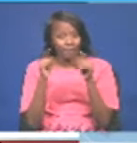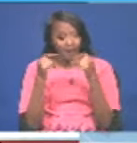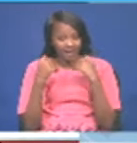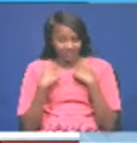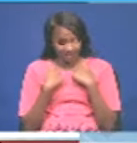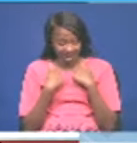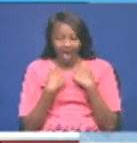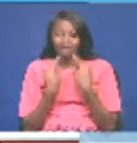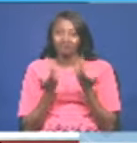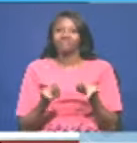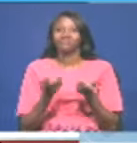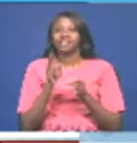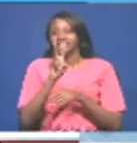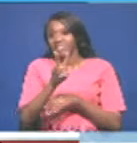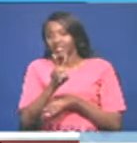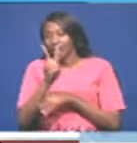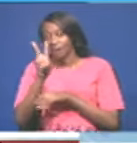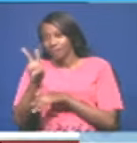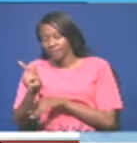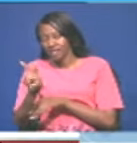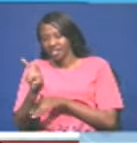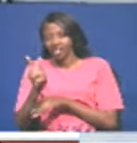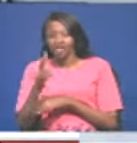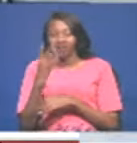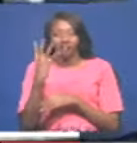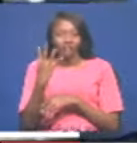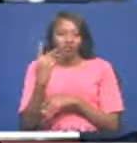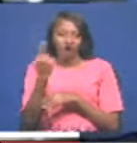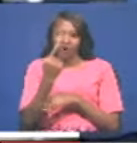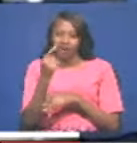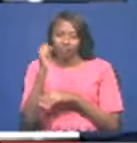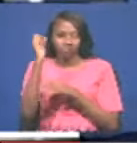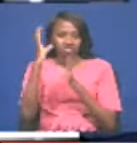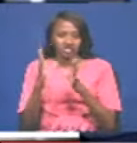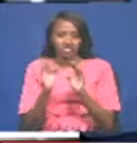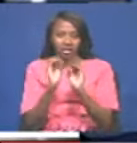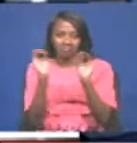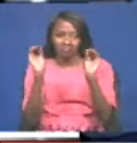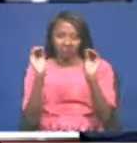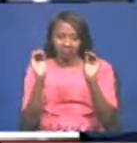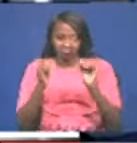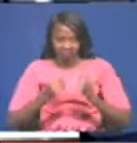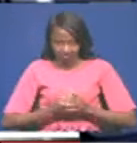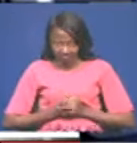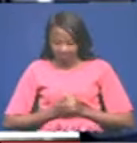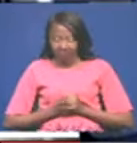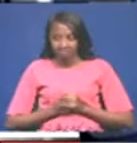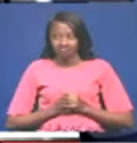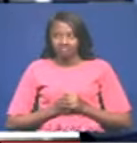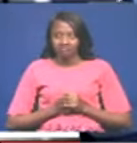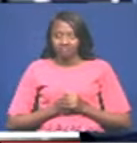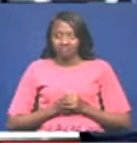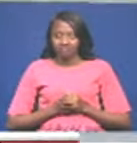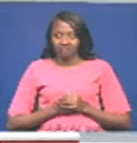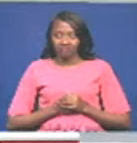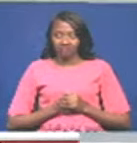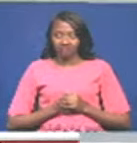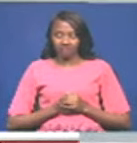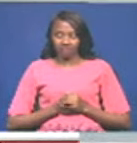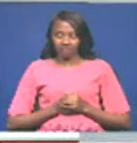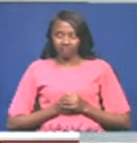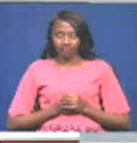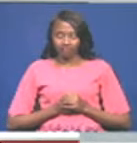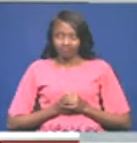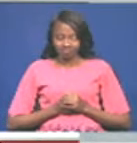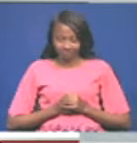ni wane pekee ambao si wanasiasa. The exercise.